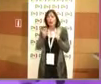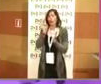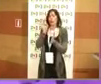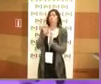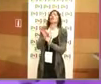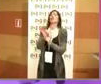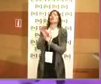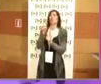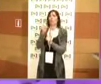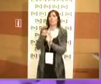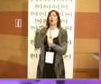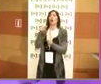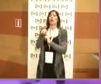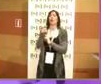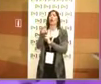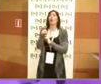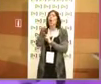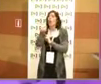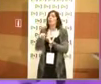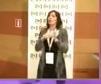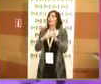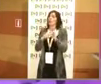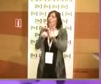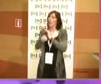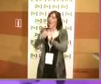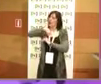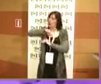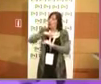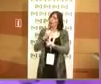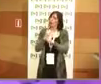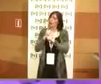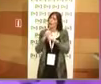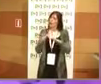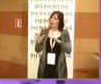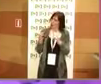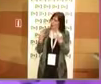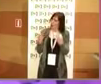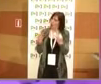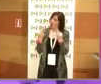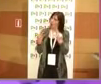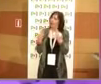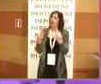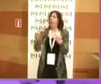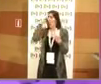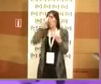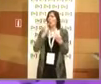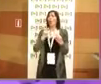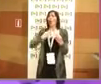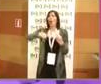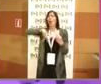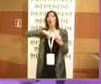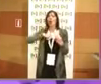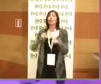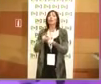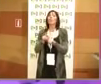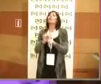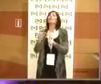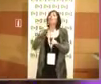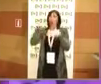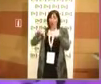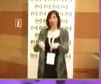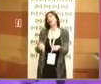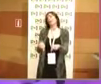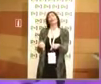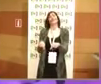punto, è qui la questione sulla quale dobbiamo muoverci. Il nostro ruolo non può esaurirsi in questo, perché